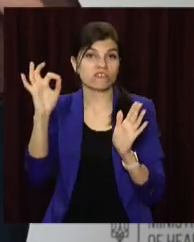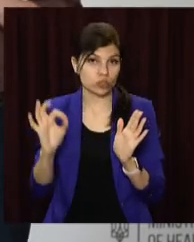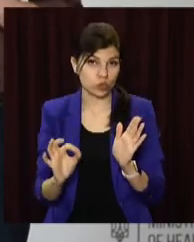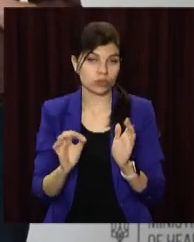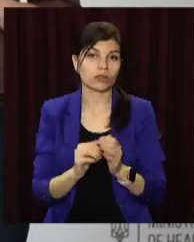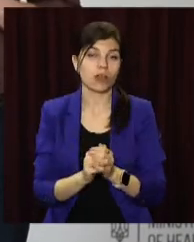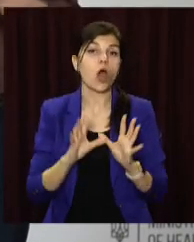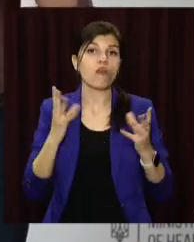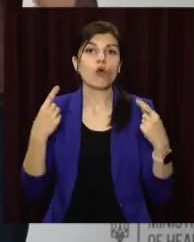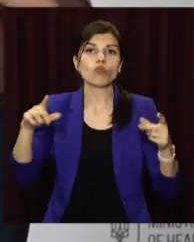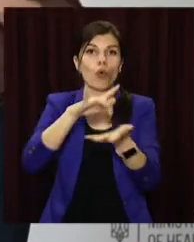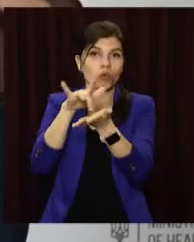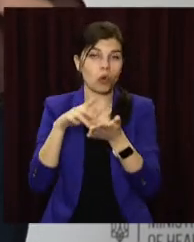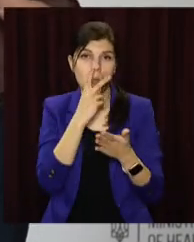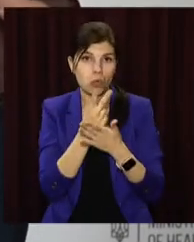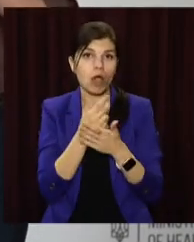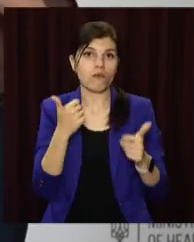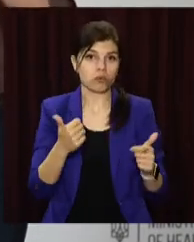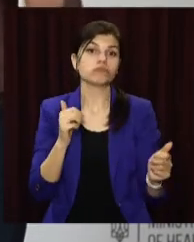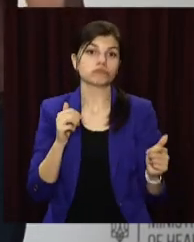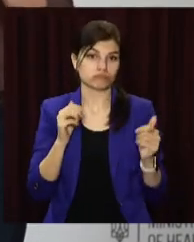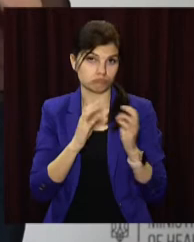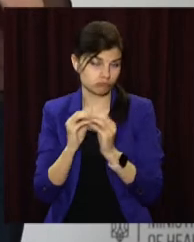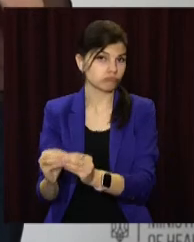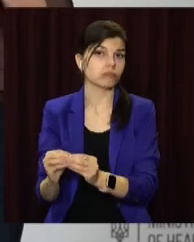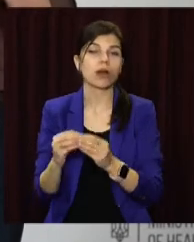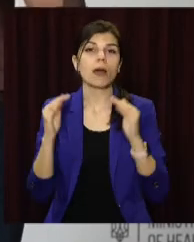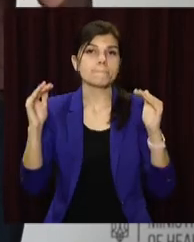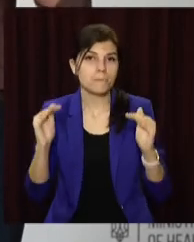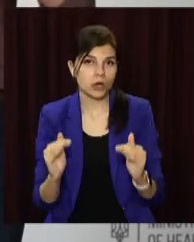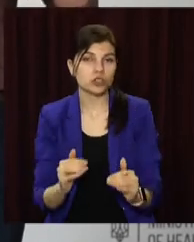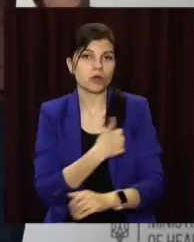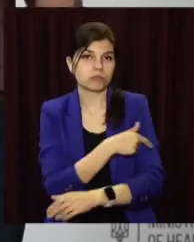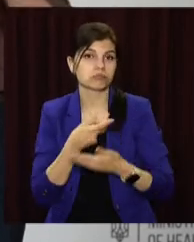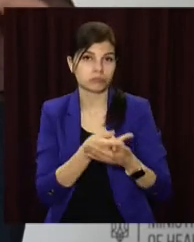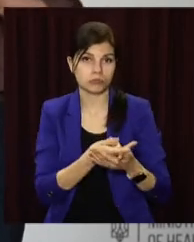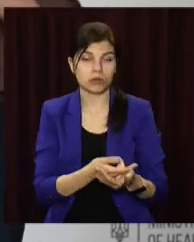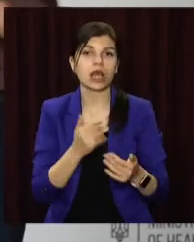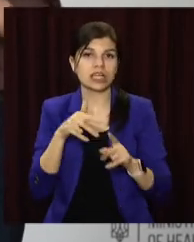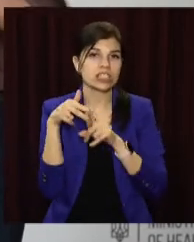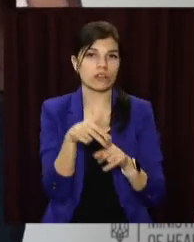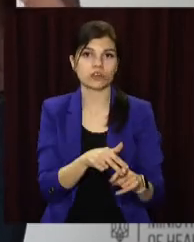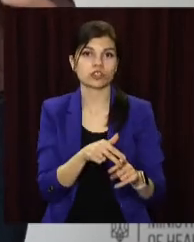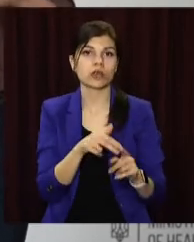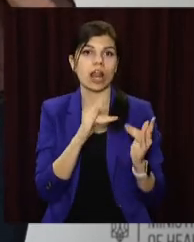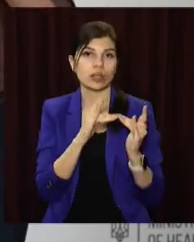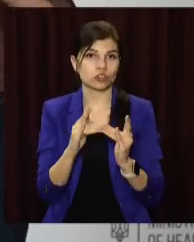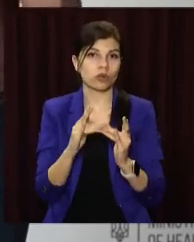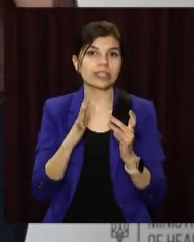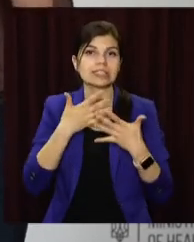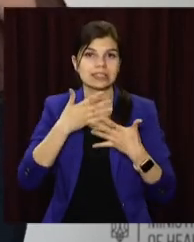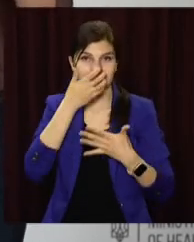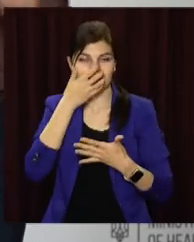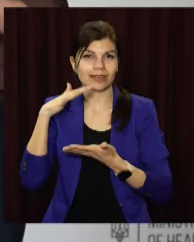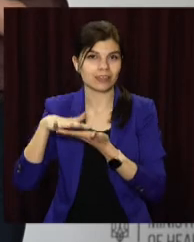69%. Решта областей демонструють стійку тенденцію до зменшення рівня госпіталізації і завантаженості ліжок з киснем.